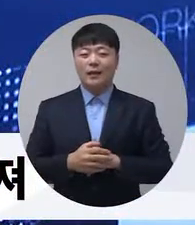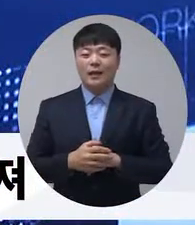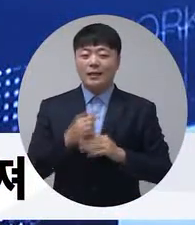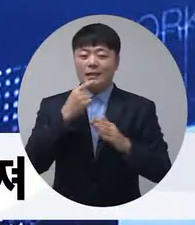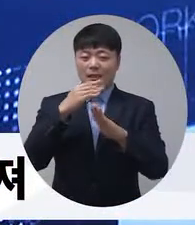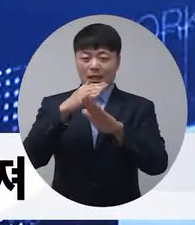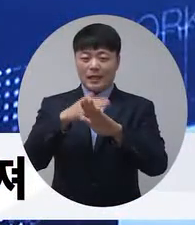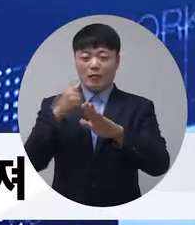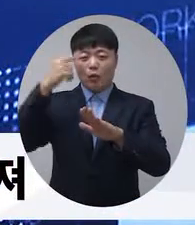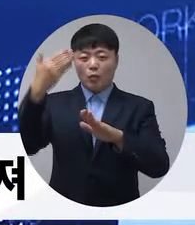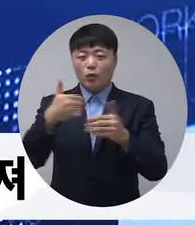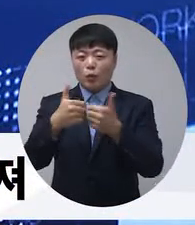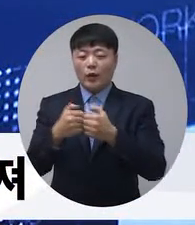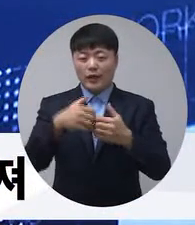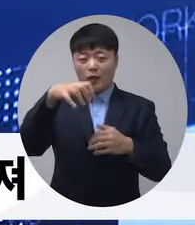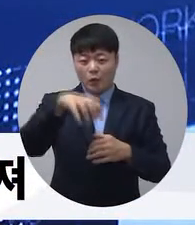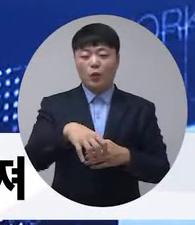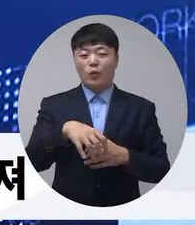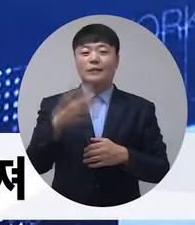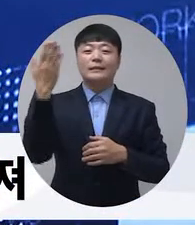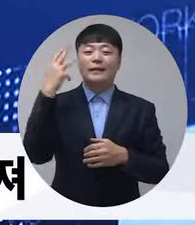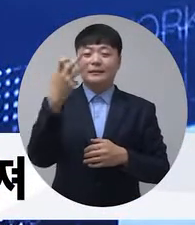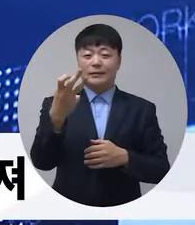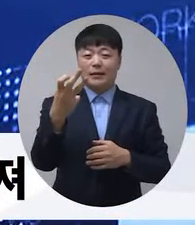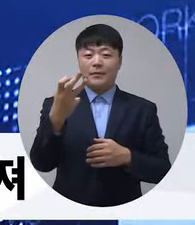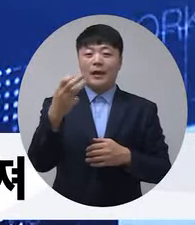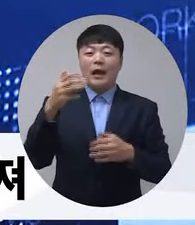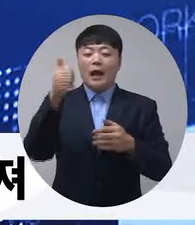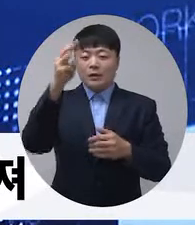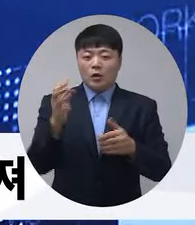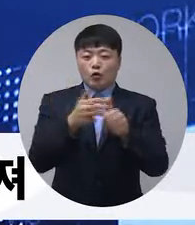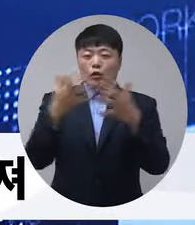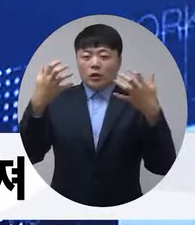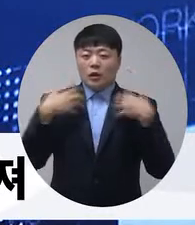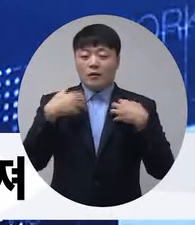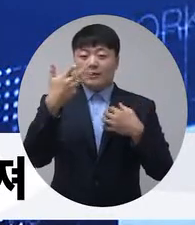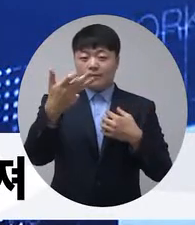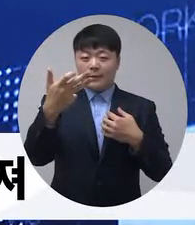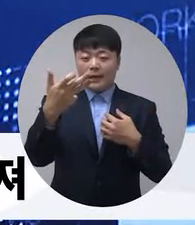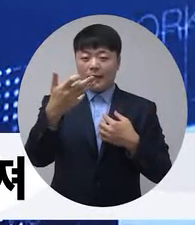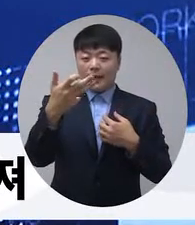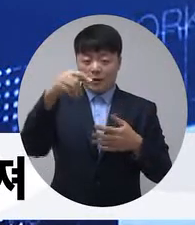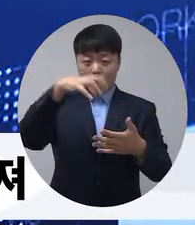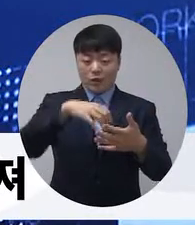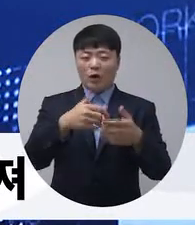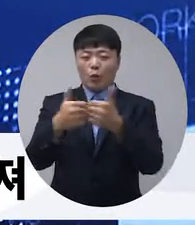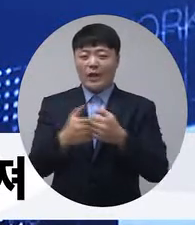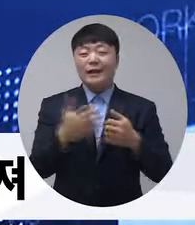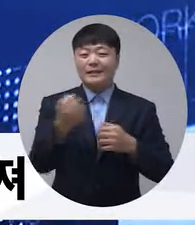민주평화통일자문회의 합천군 협의회가 지난 13일 합창 군청에서 제 18기 5차 정기 회의를